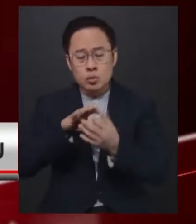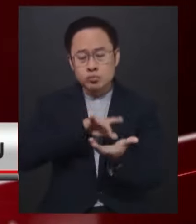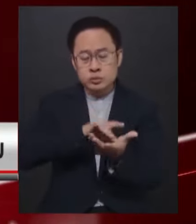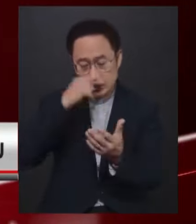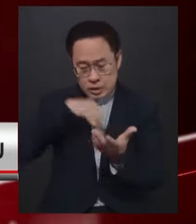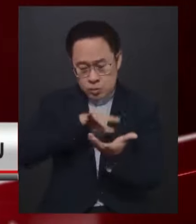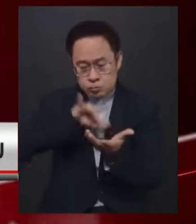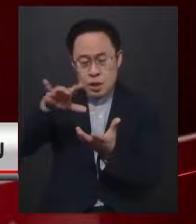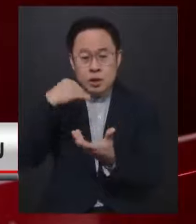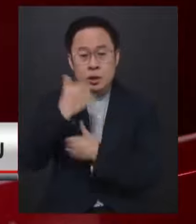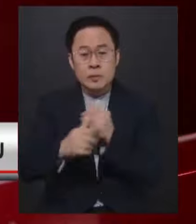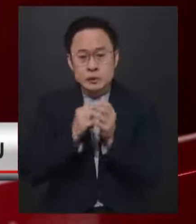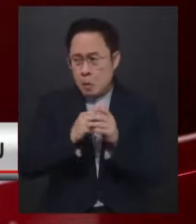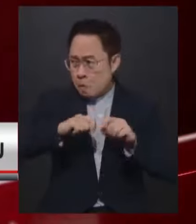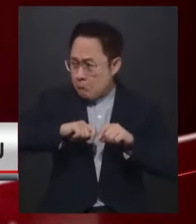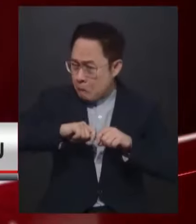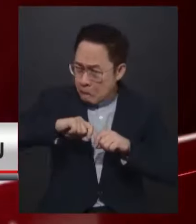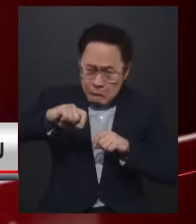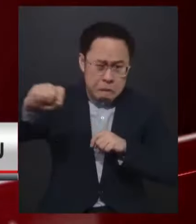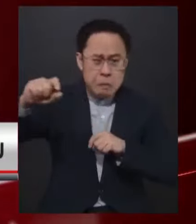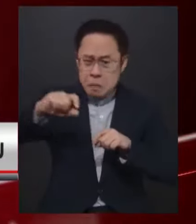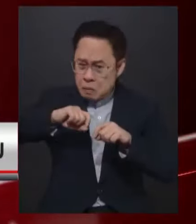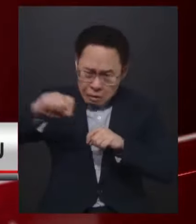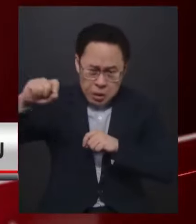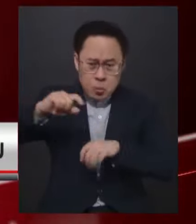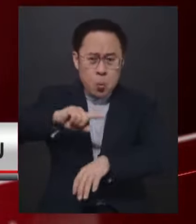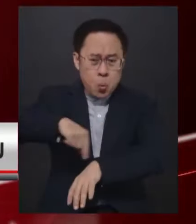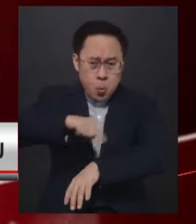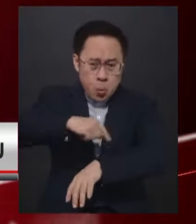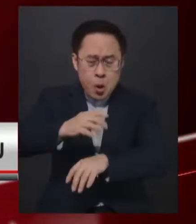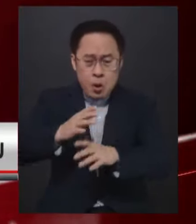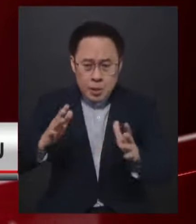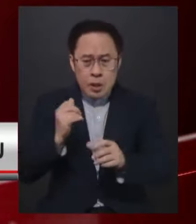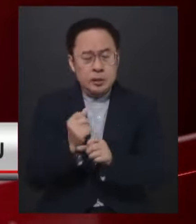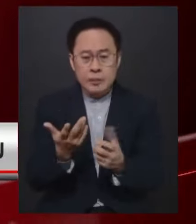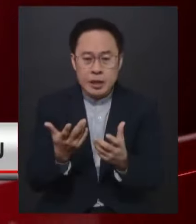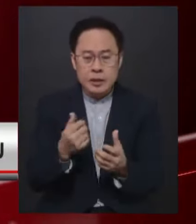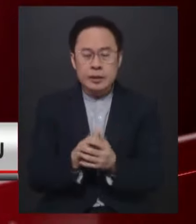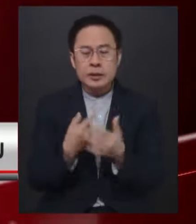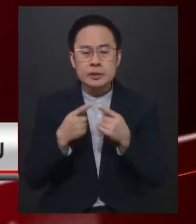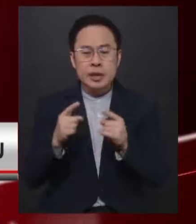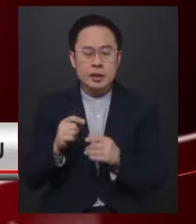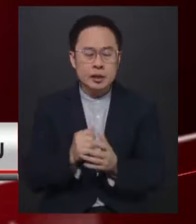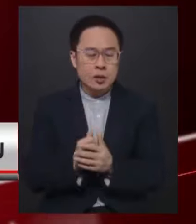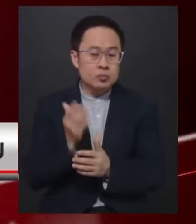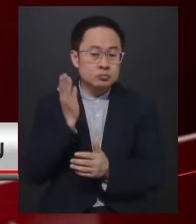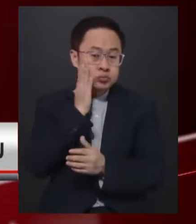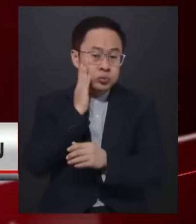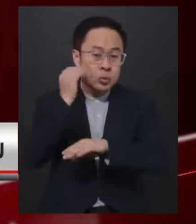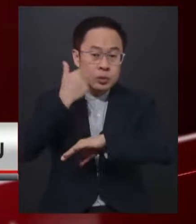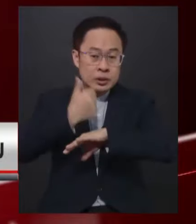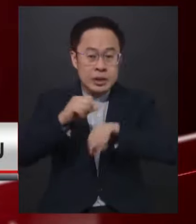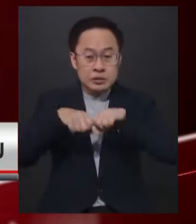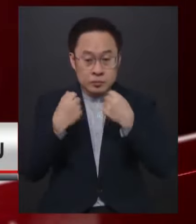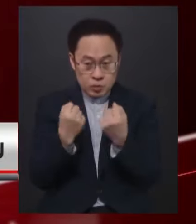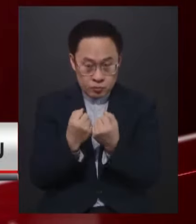ไปว่าระยะทางมันก็ค่อนข้างที่จะไกลนักเตะของเราจะมีความพร้อมมากน้อยแค่ไหนนะคะแต่ว่าทางมาดามแป้งนวลพันธ์ล่ำซำเองเนี่ย